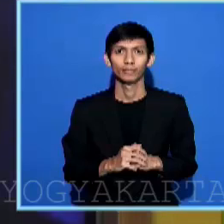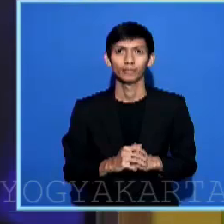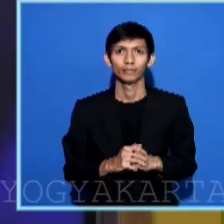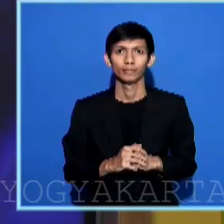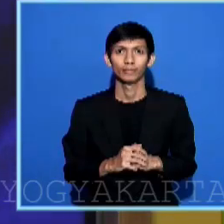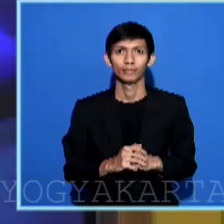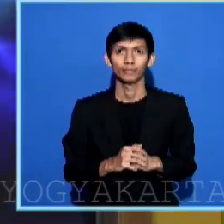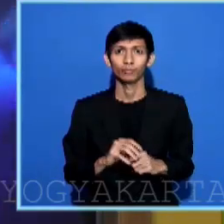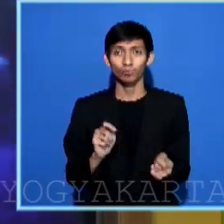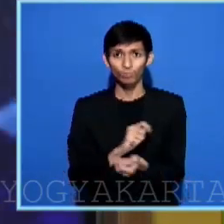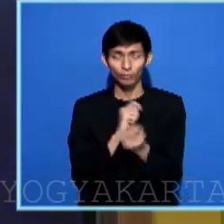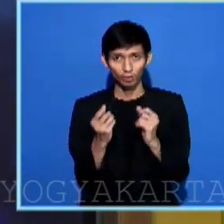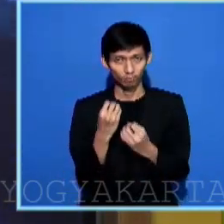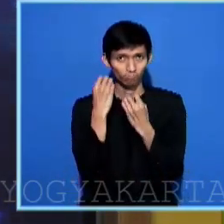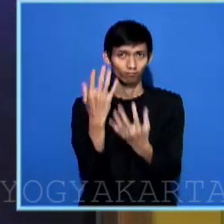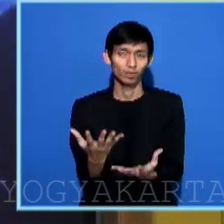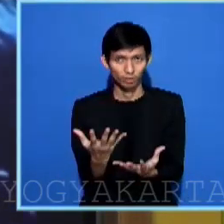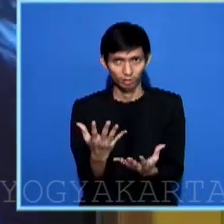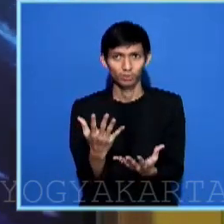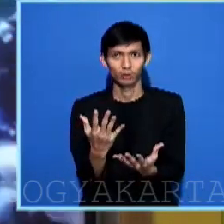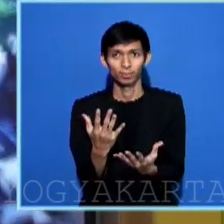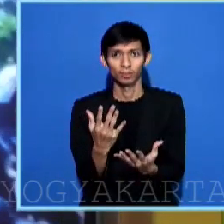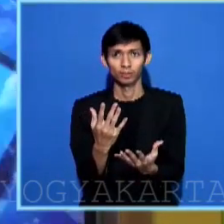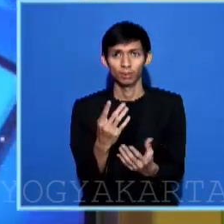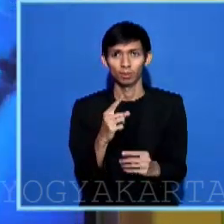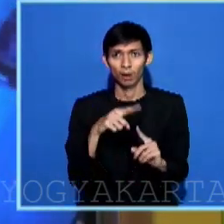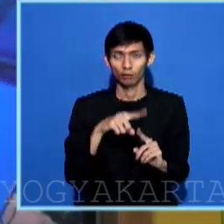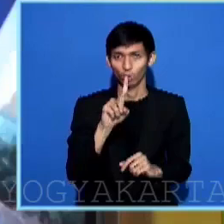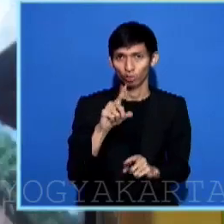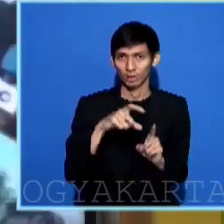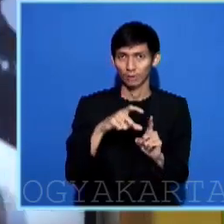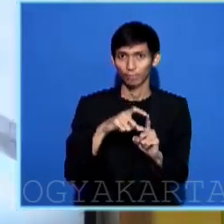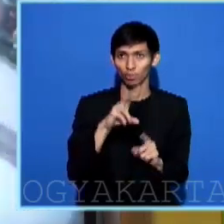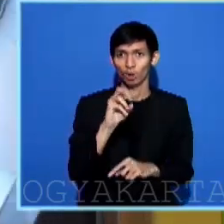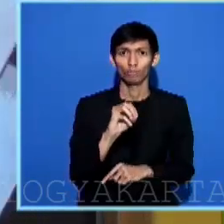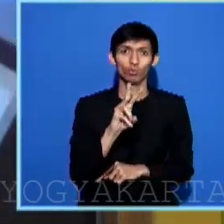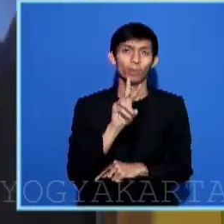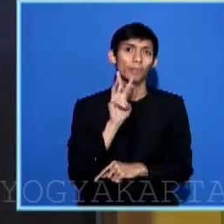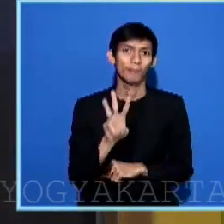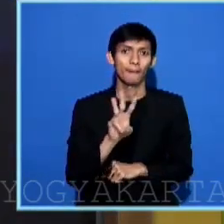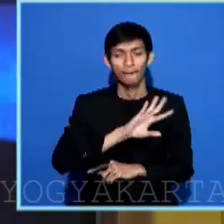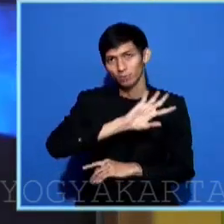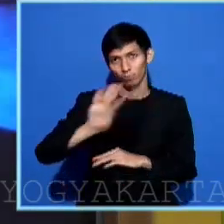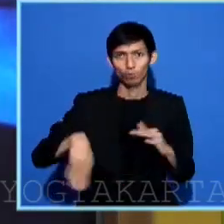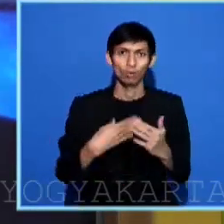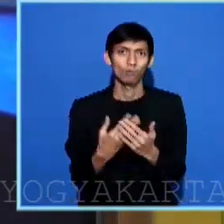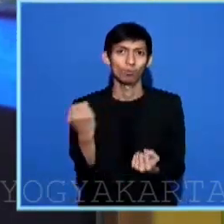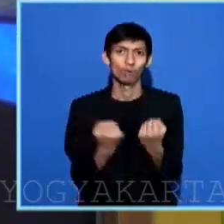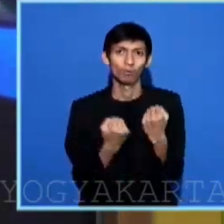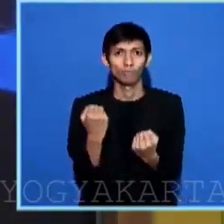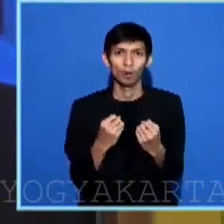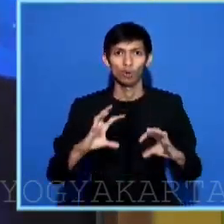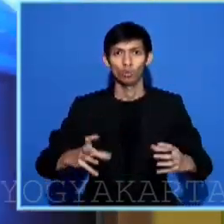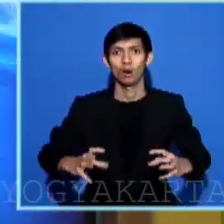Kita beralih ke informasi lainnya, Saudara. Mulai tanggal 1 Desember 2023 ini, seluruh kendaraan roda 4 atau lebih akan dilarang